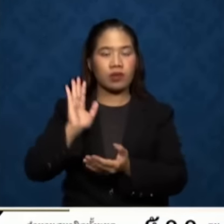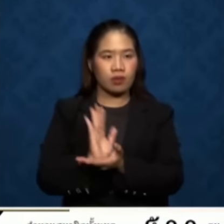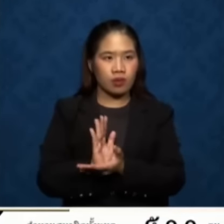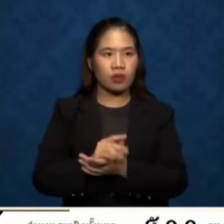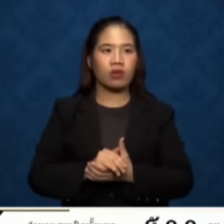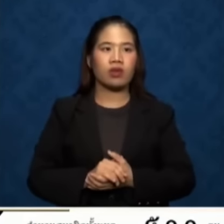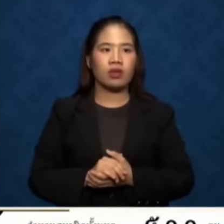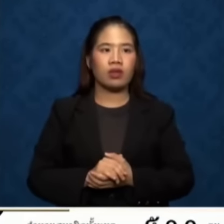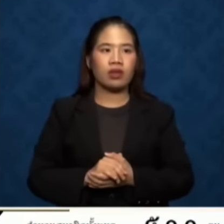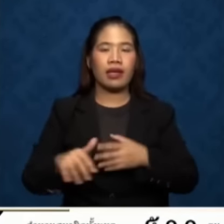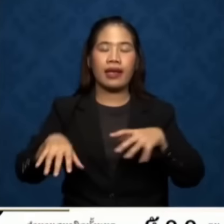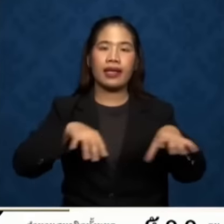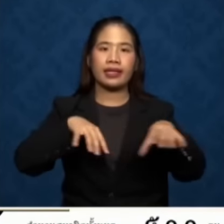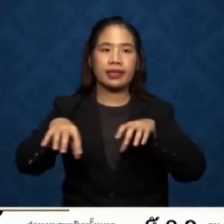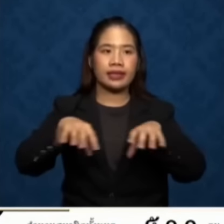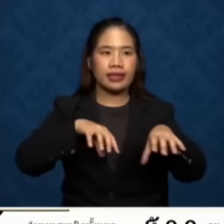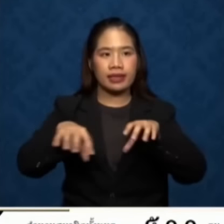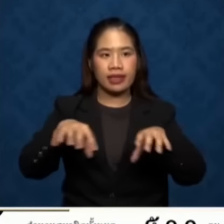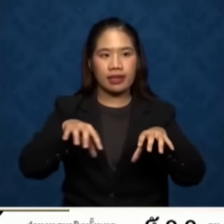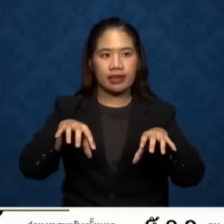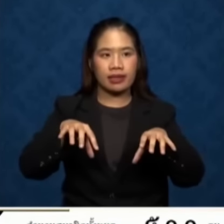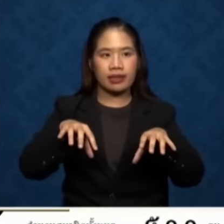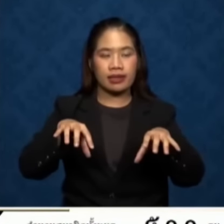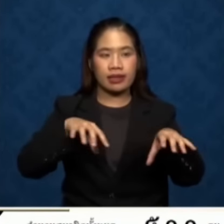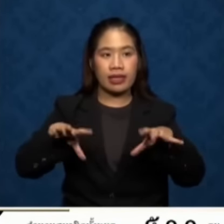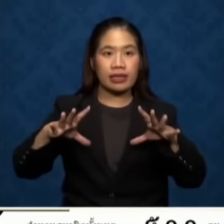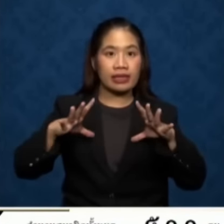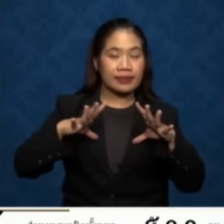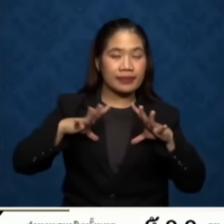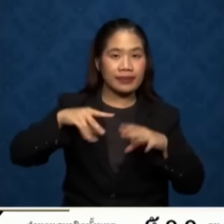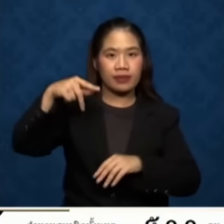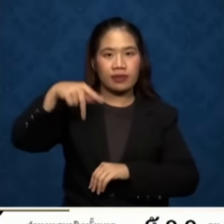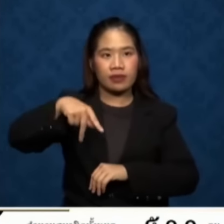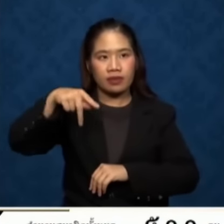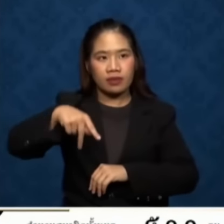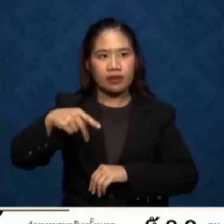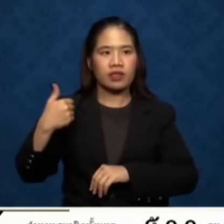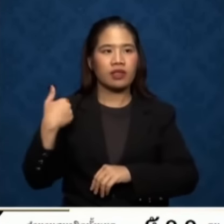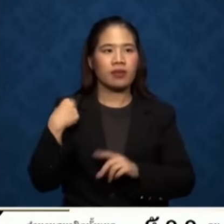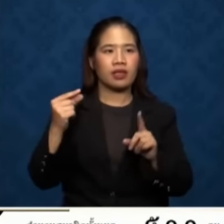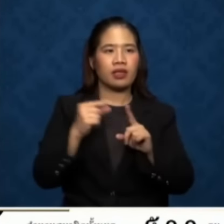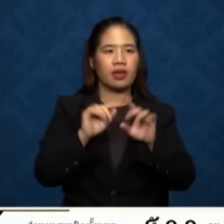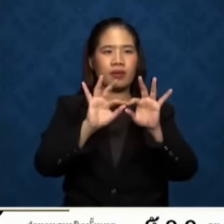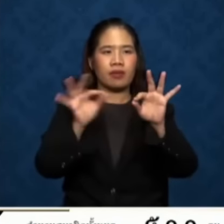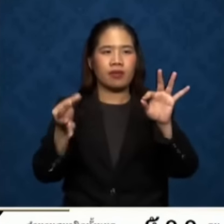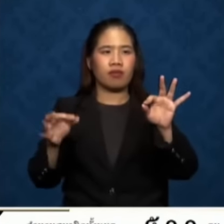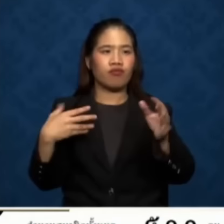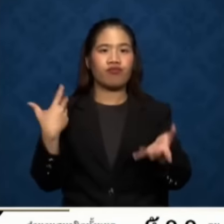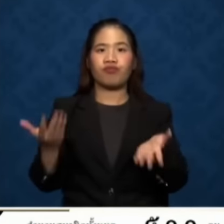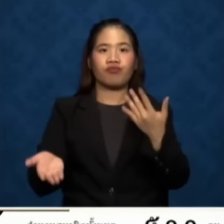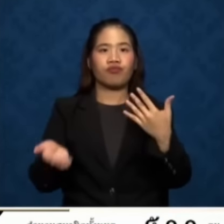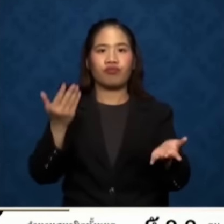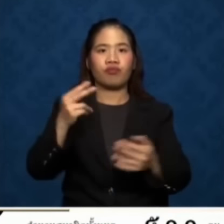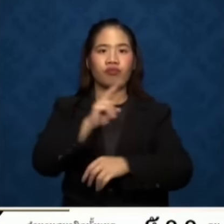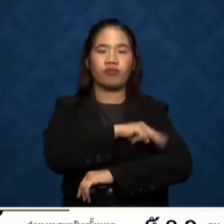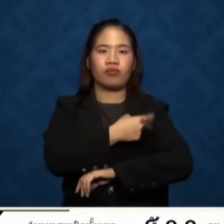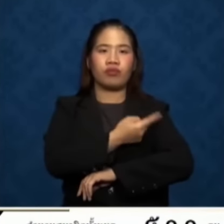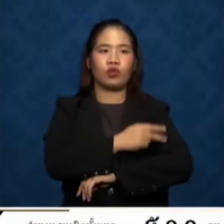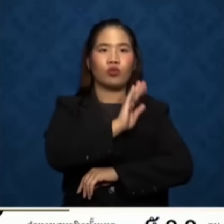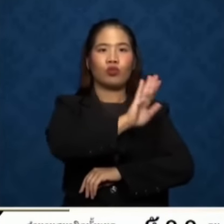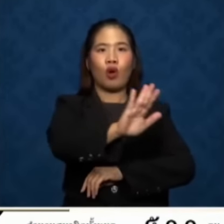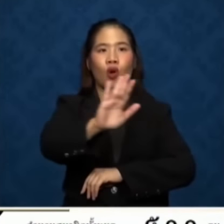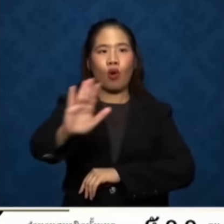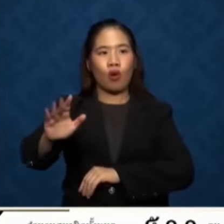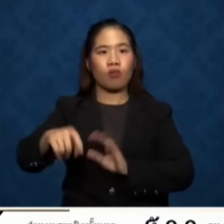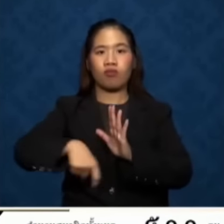วนการจะจัดที่คุมขังพิเศษที่เขาเขียนไว้เนี่ยก็เป็นเรื่องของโรงพยาบาลอาจจะมี